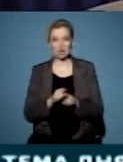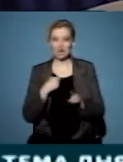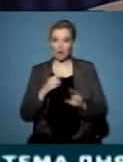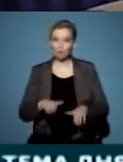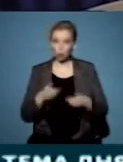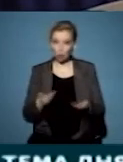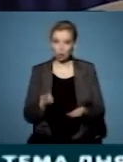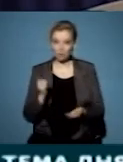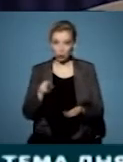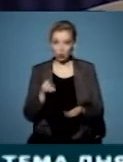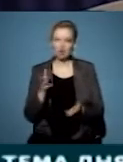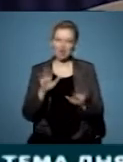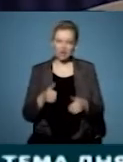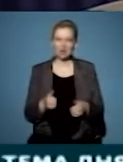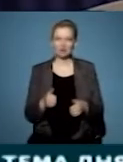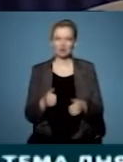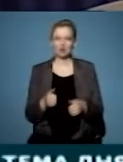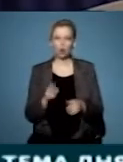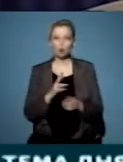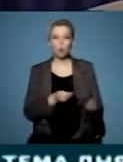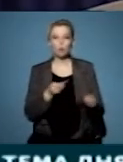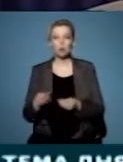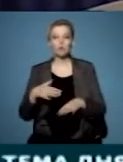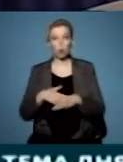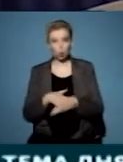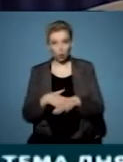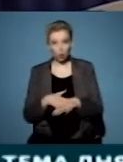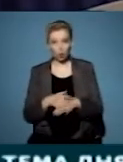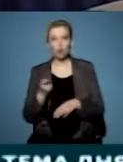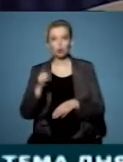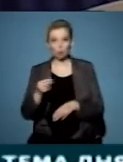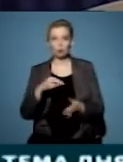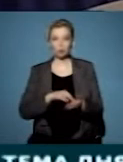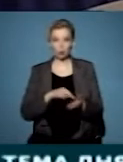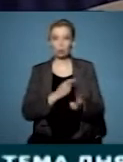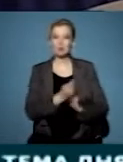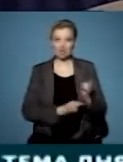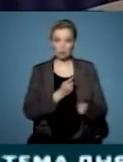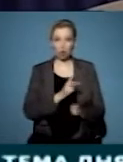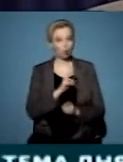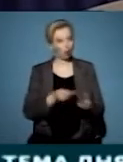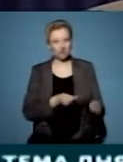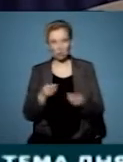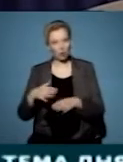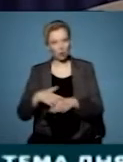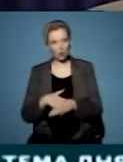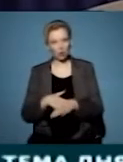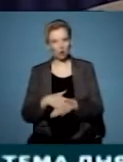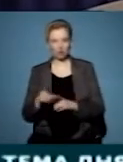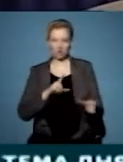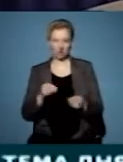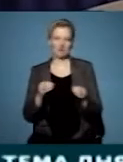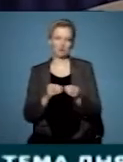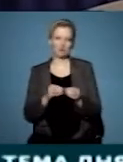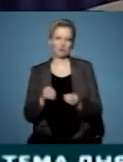пропонувала тоді, що давайте так, хто подав розрахунки, тому тариф змінюється. Хто не подав розрахунки, їде по